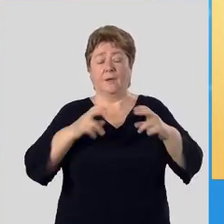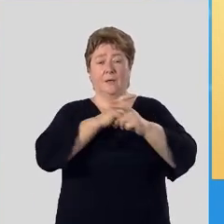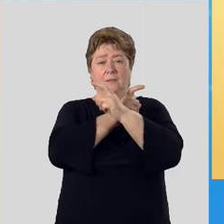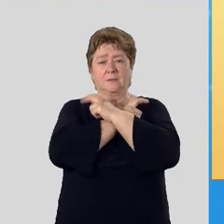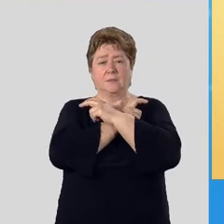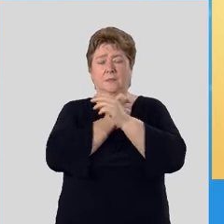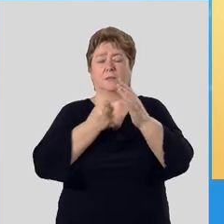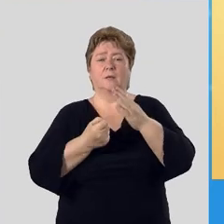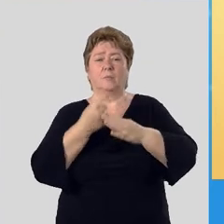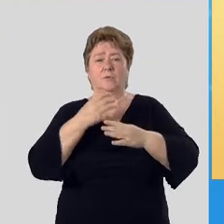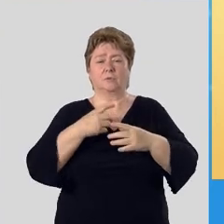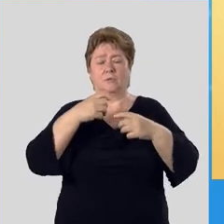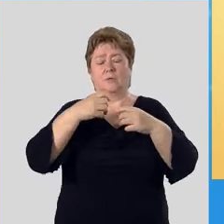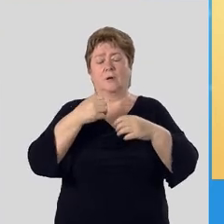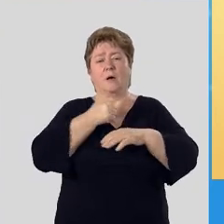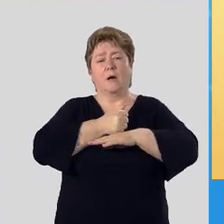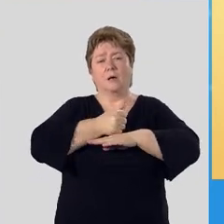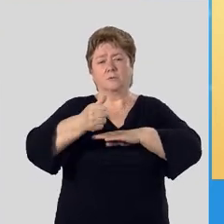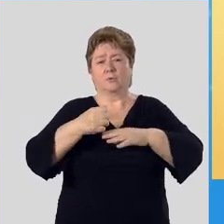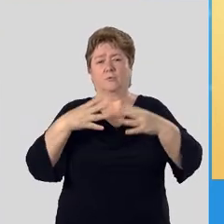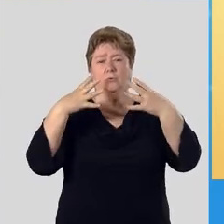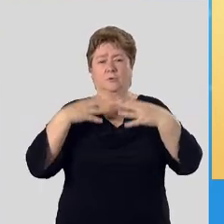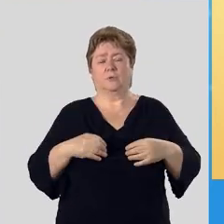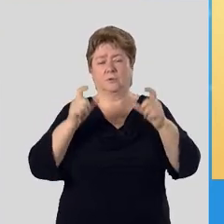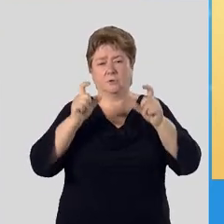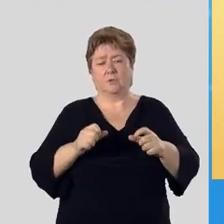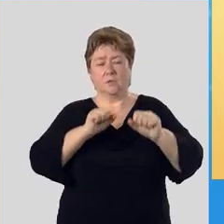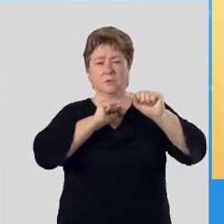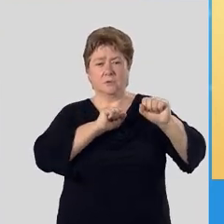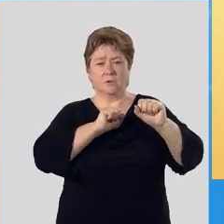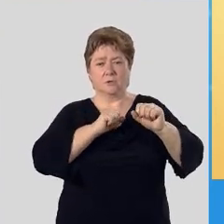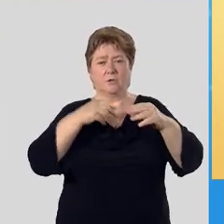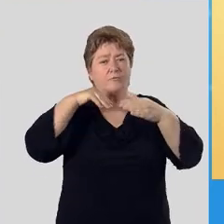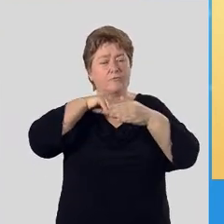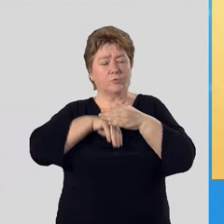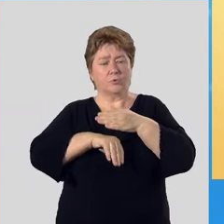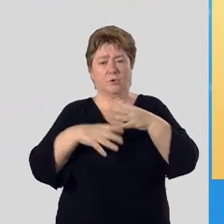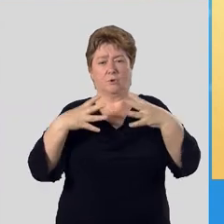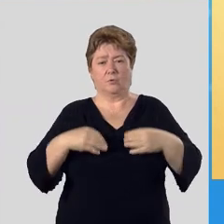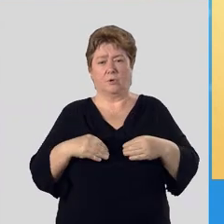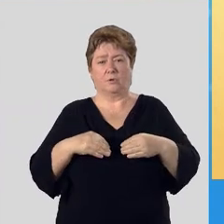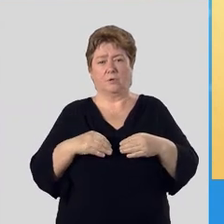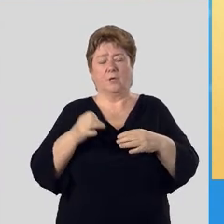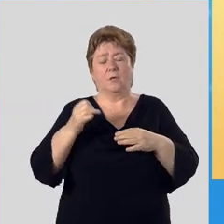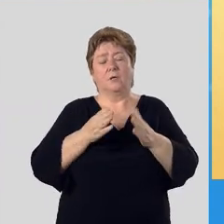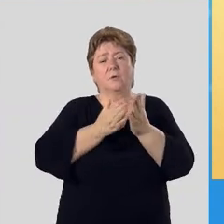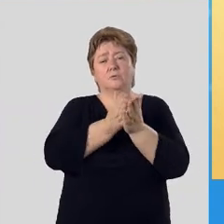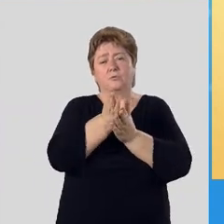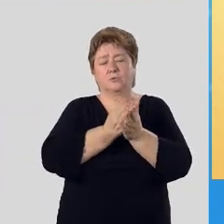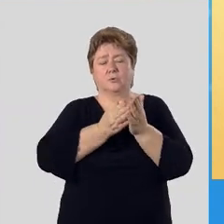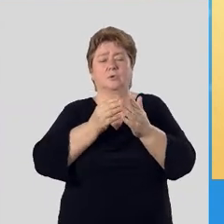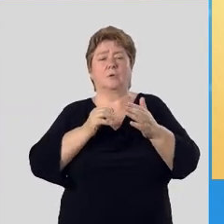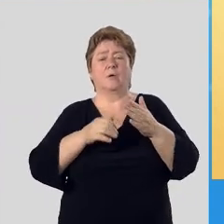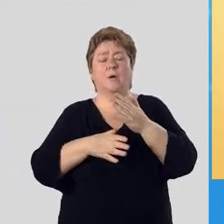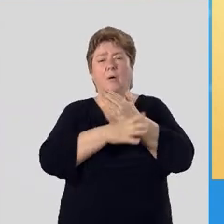Скелет образует основу тела человека, защищает внутренние органы и служит